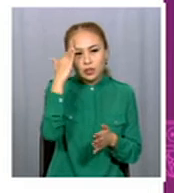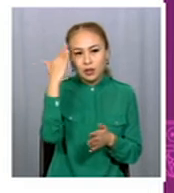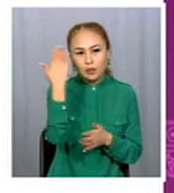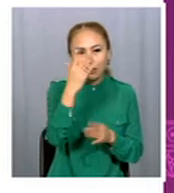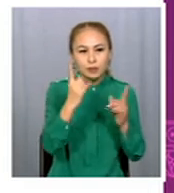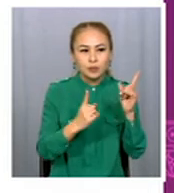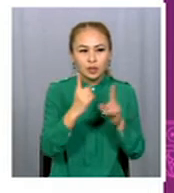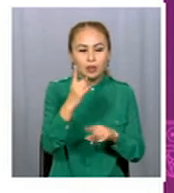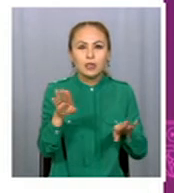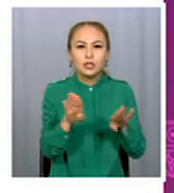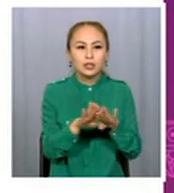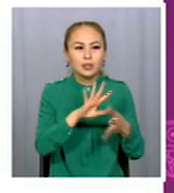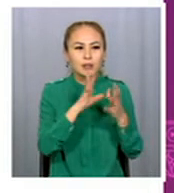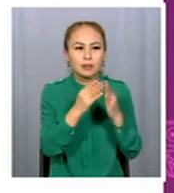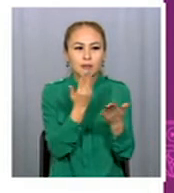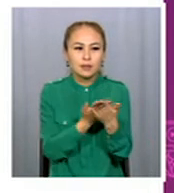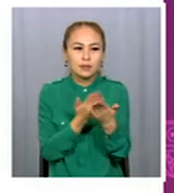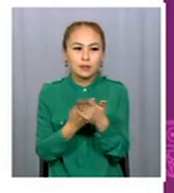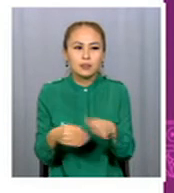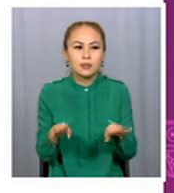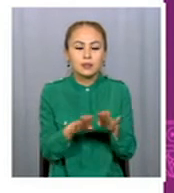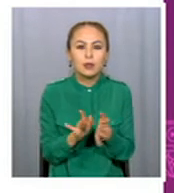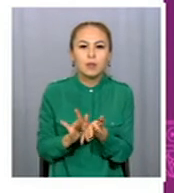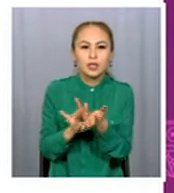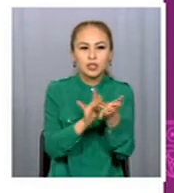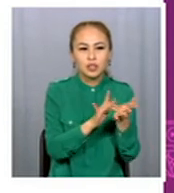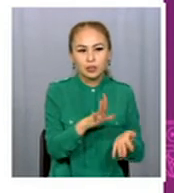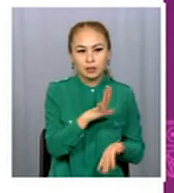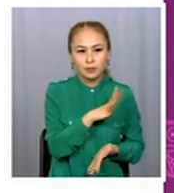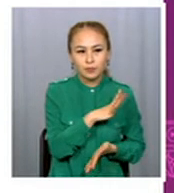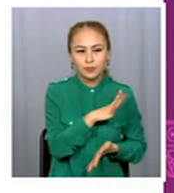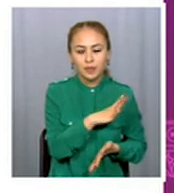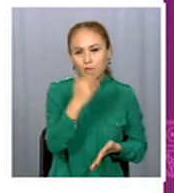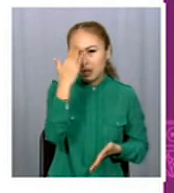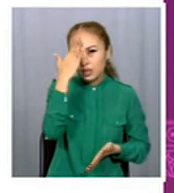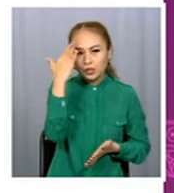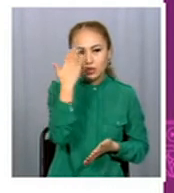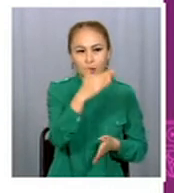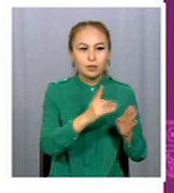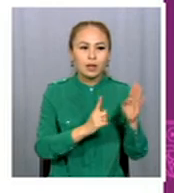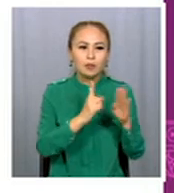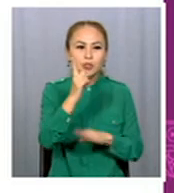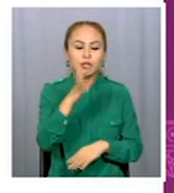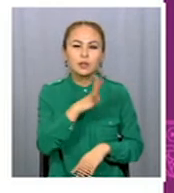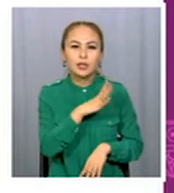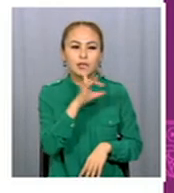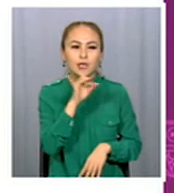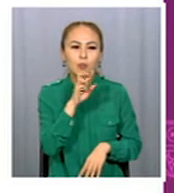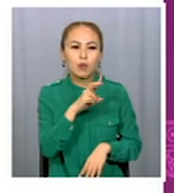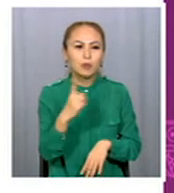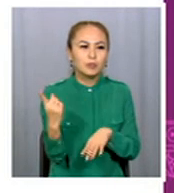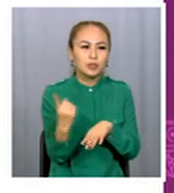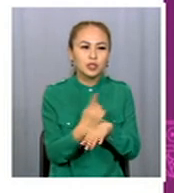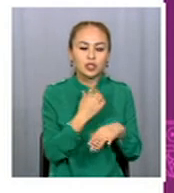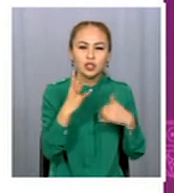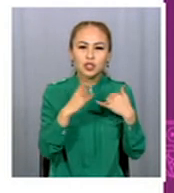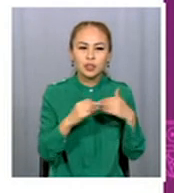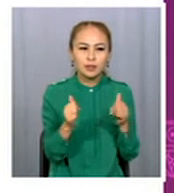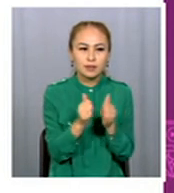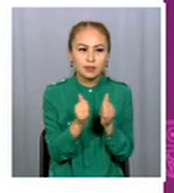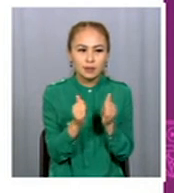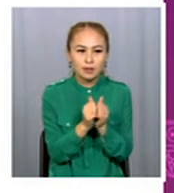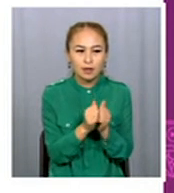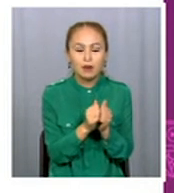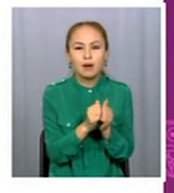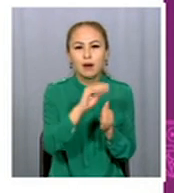жат ғаламшарлықтар мен ғарыш кеңістігіне сапар шегеді. Жат ғаламшарлықтар Ерболды бірінші